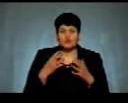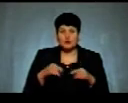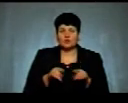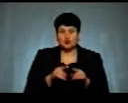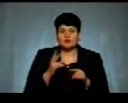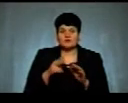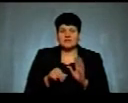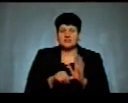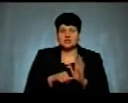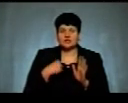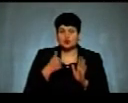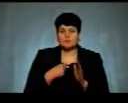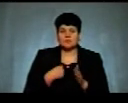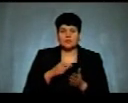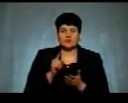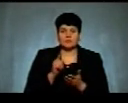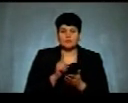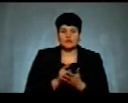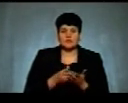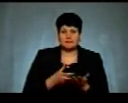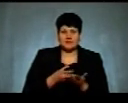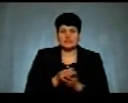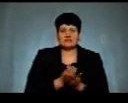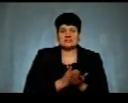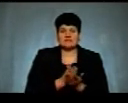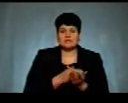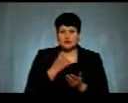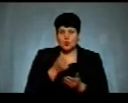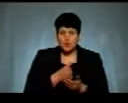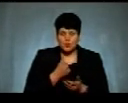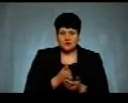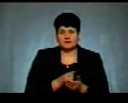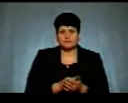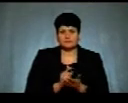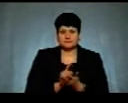мені повинні платити 3% за вислугу років, 26 років.